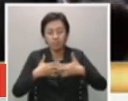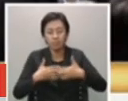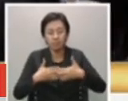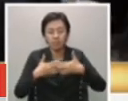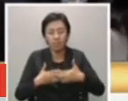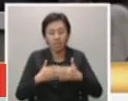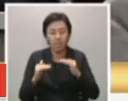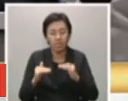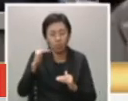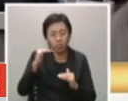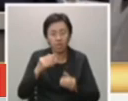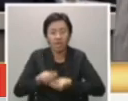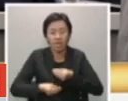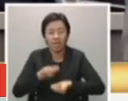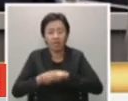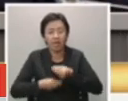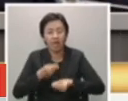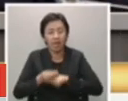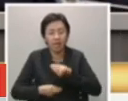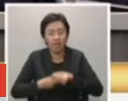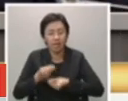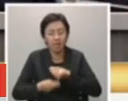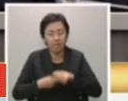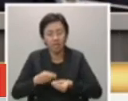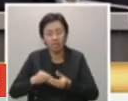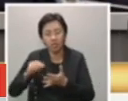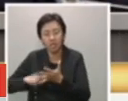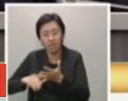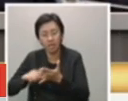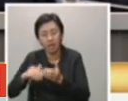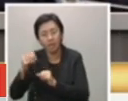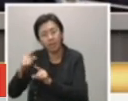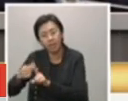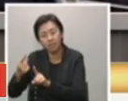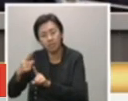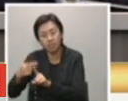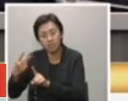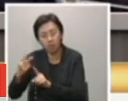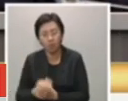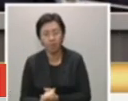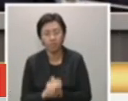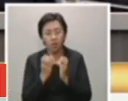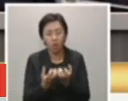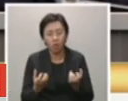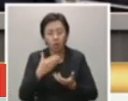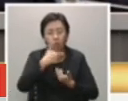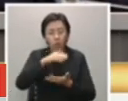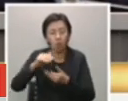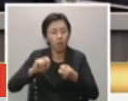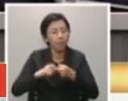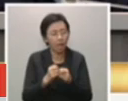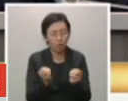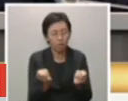งกว่าราคาจำหน่ายสิ้นปีไม่ใช่บางรายครับผู้ส่งออกทุกรายกระทบ